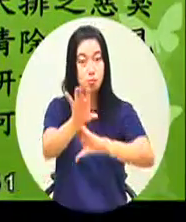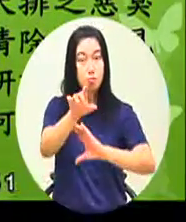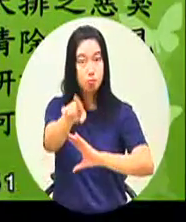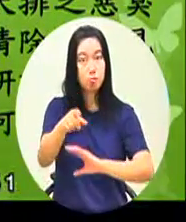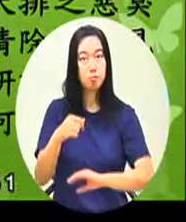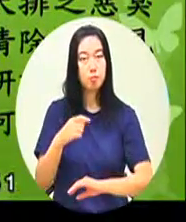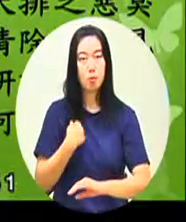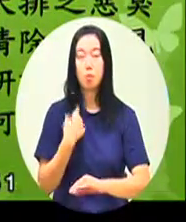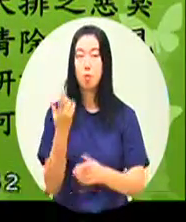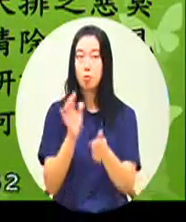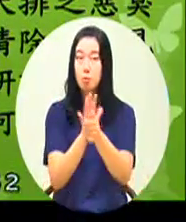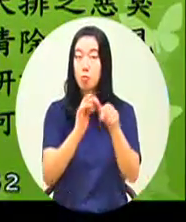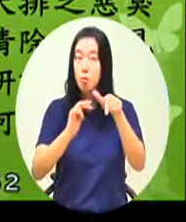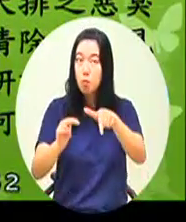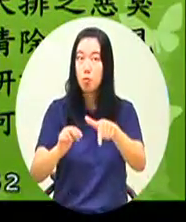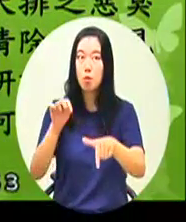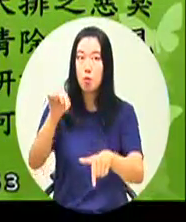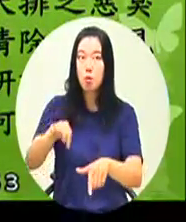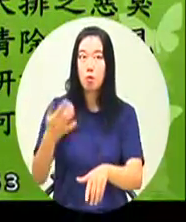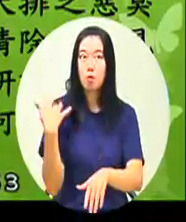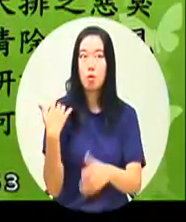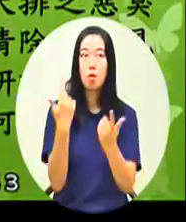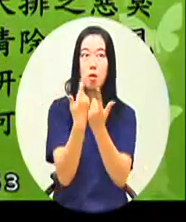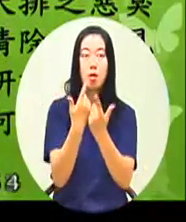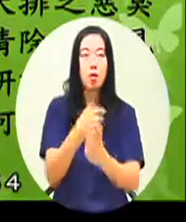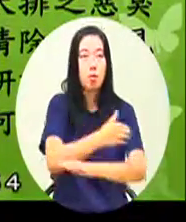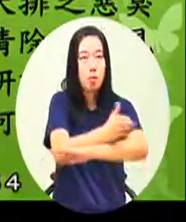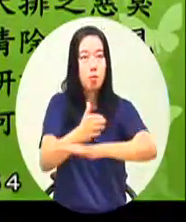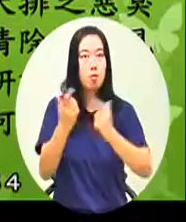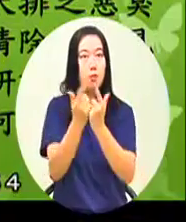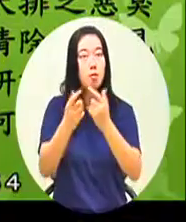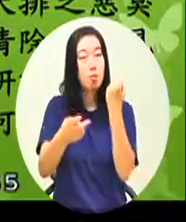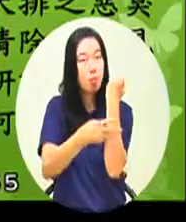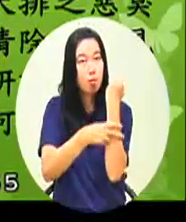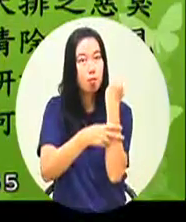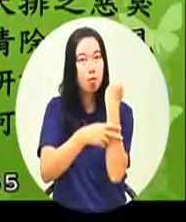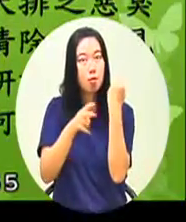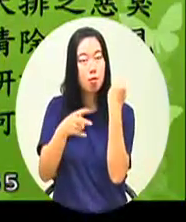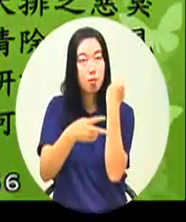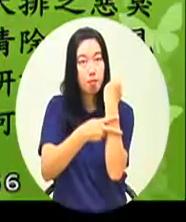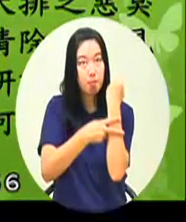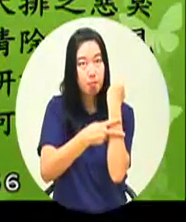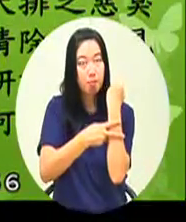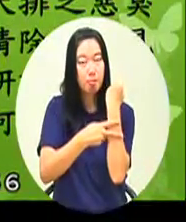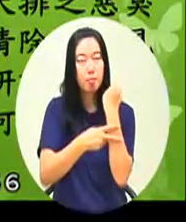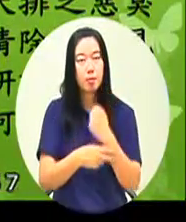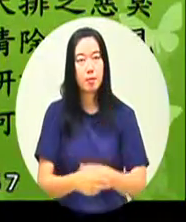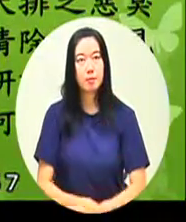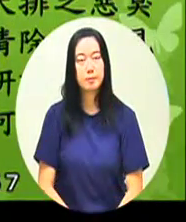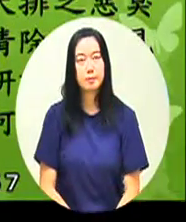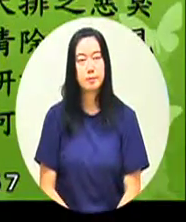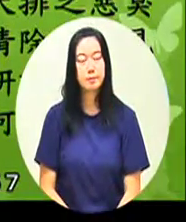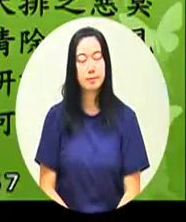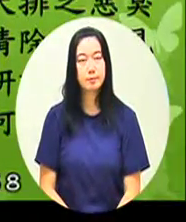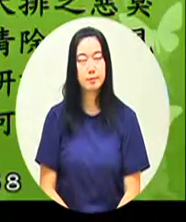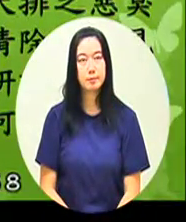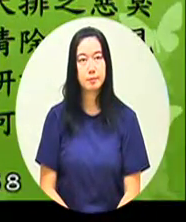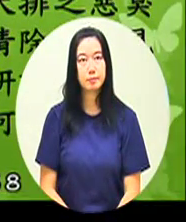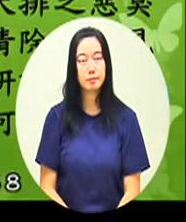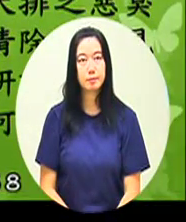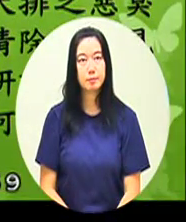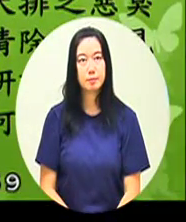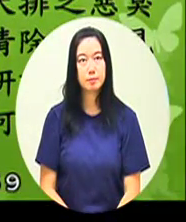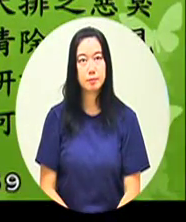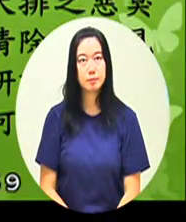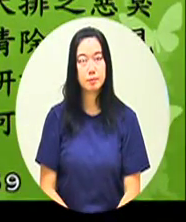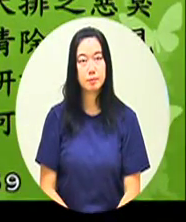甲伊介绍的，讲伊咱的镇北里，即个重点就是讲啊，咱的镇北里南